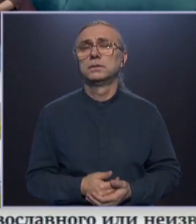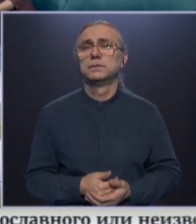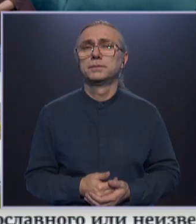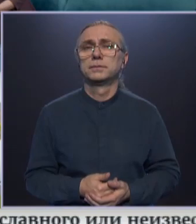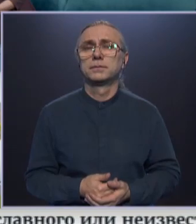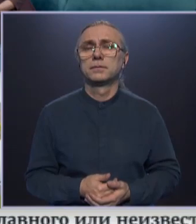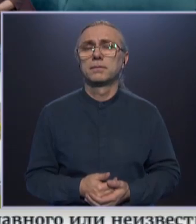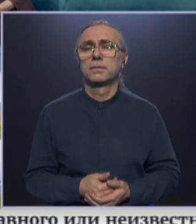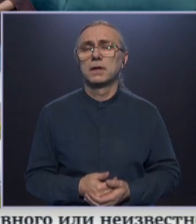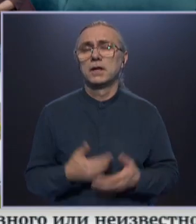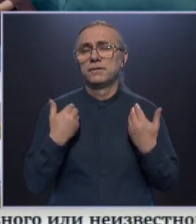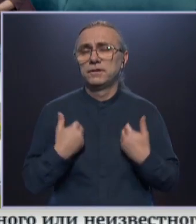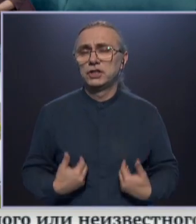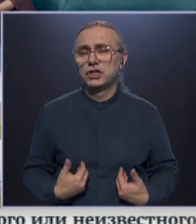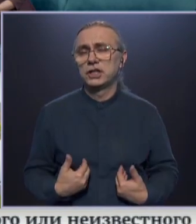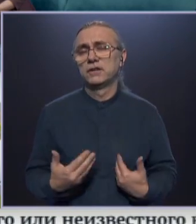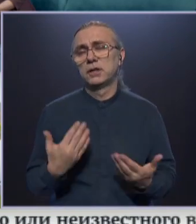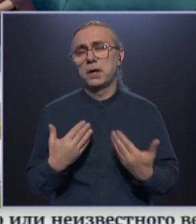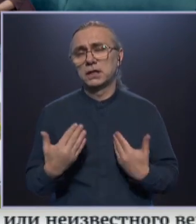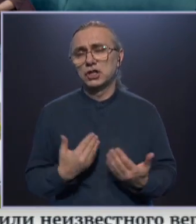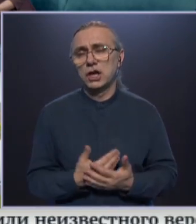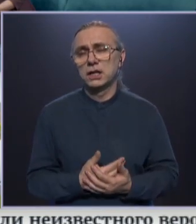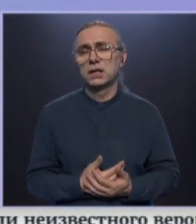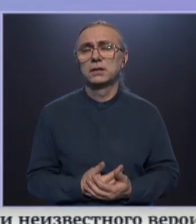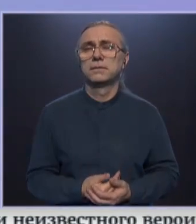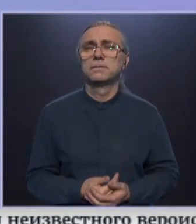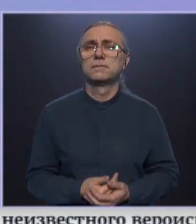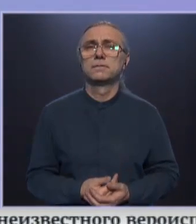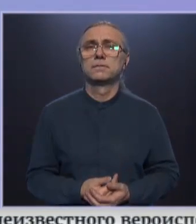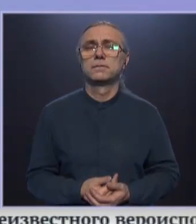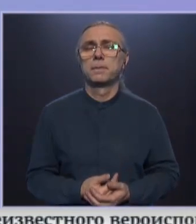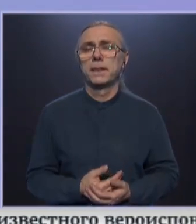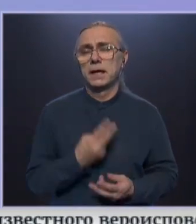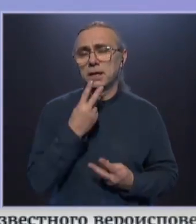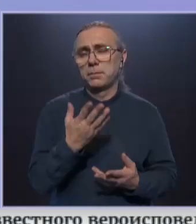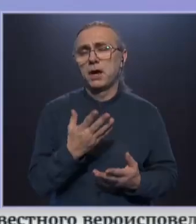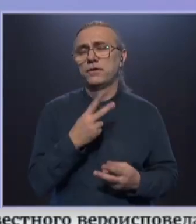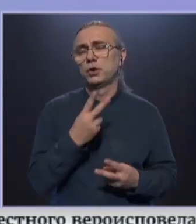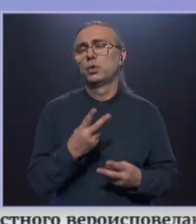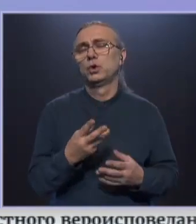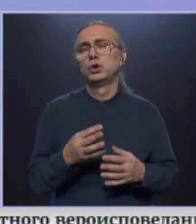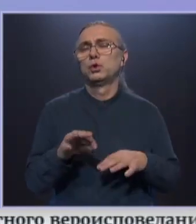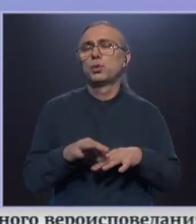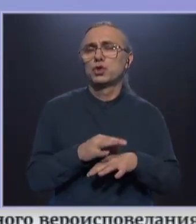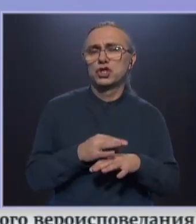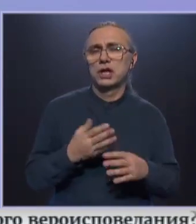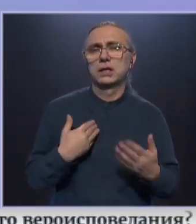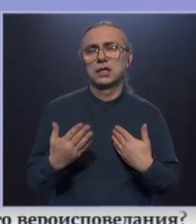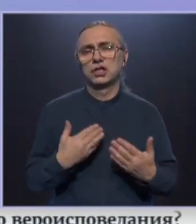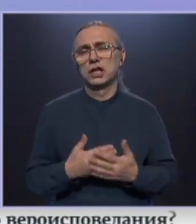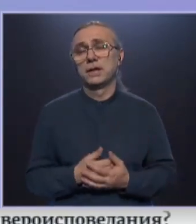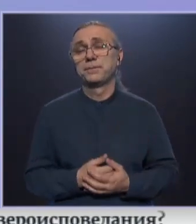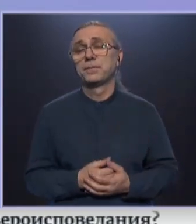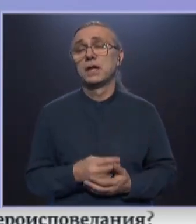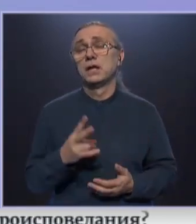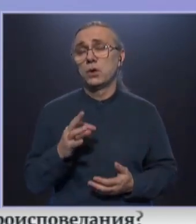таких физических взаимоотношений. Я не имею в виду там супружеские взаимоотношения, я имею в виду, ну, вот просто даже осознание,